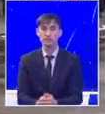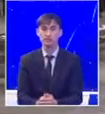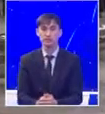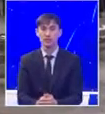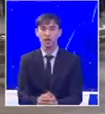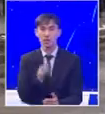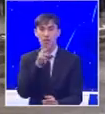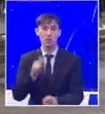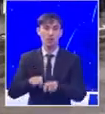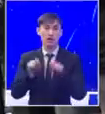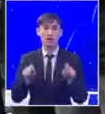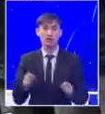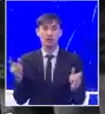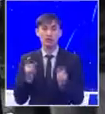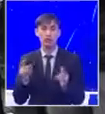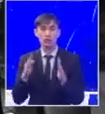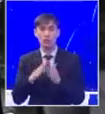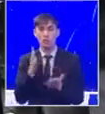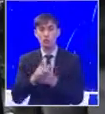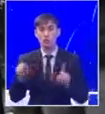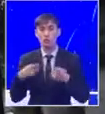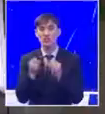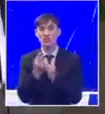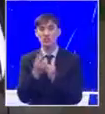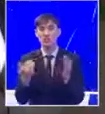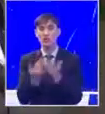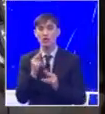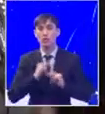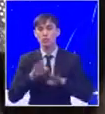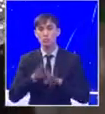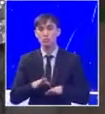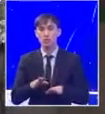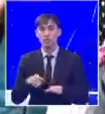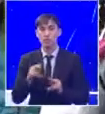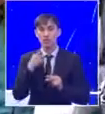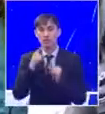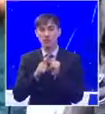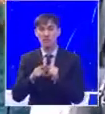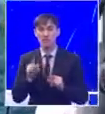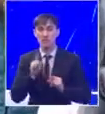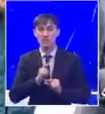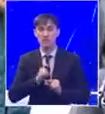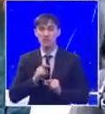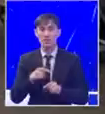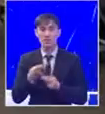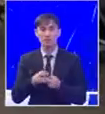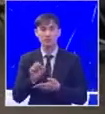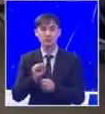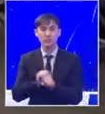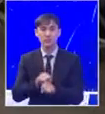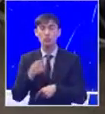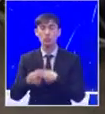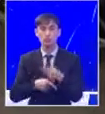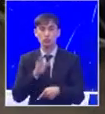На момент открытия торгового дома было создано 12 новых рабочих мест. По словам владельцев магазина, на этом они не остановятся. В